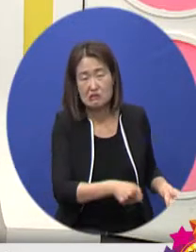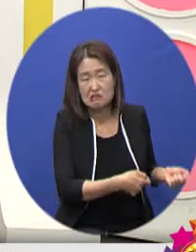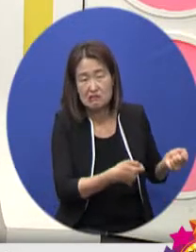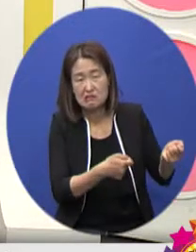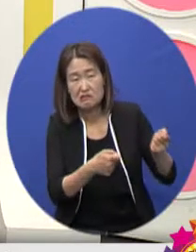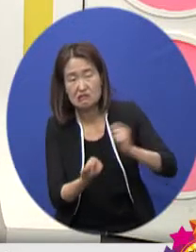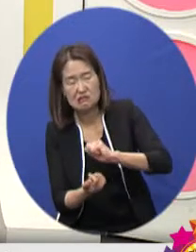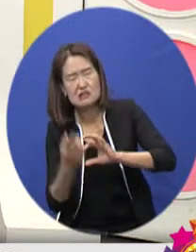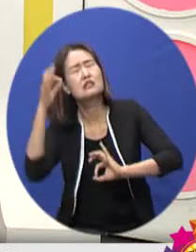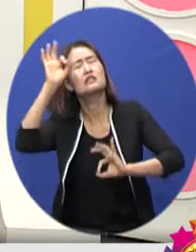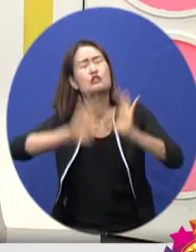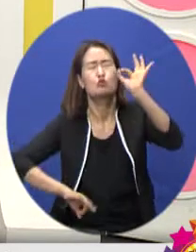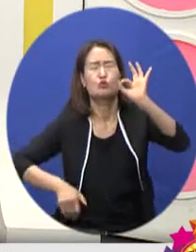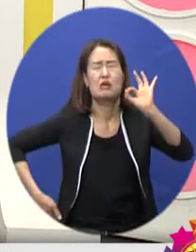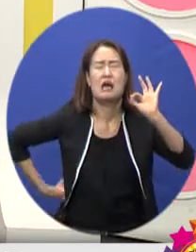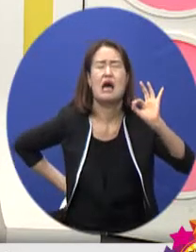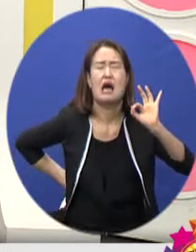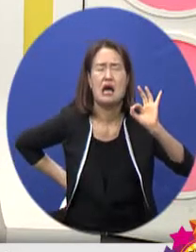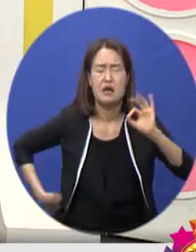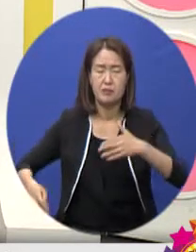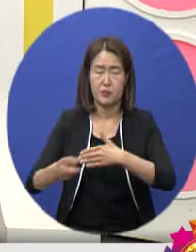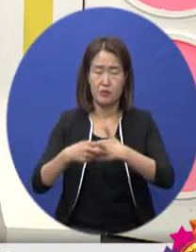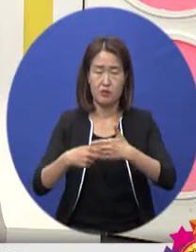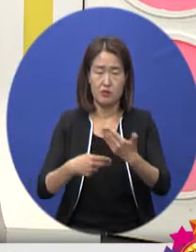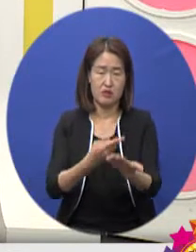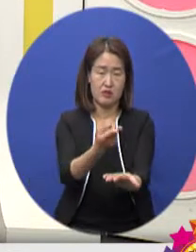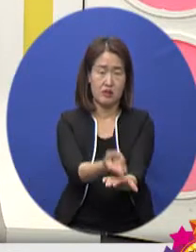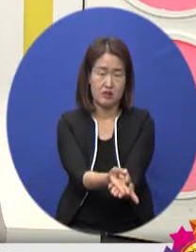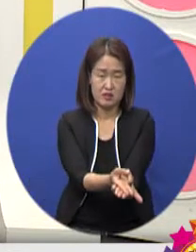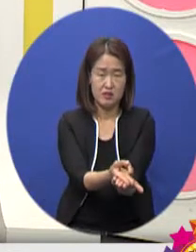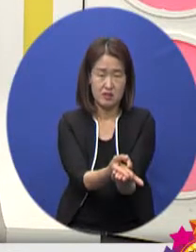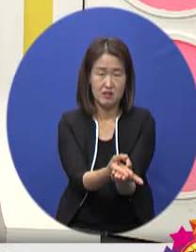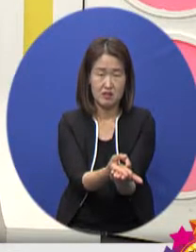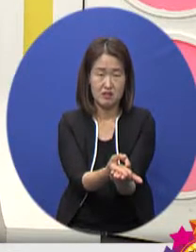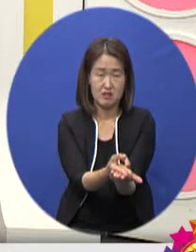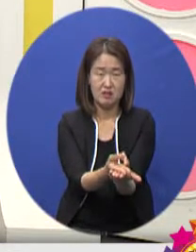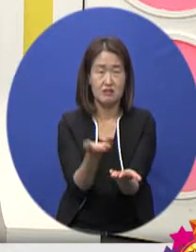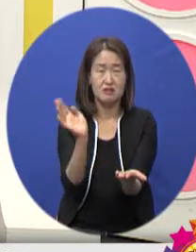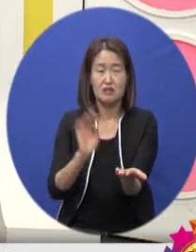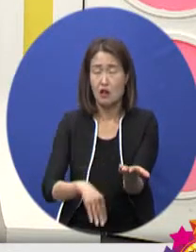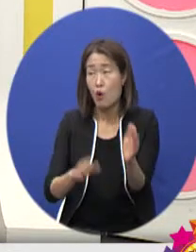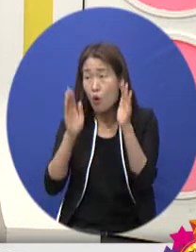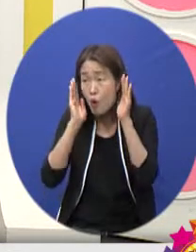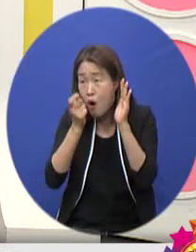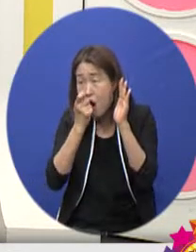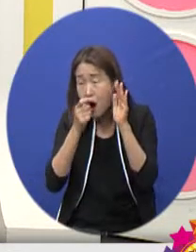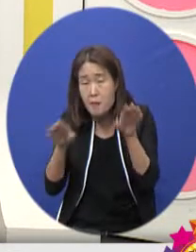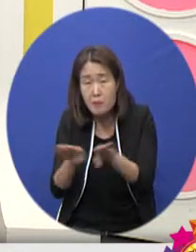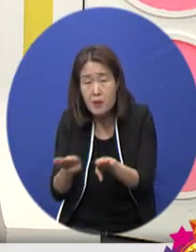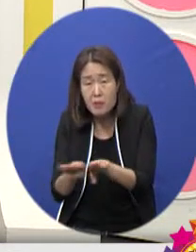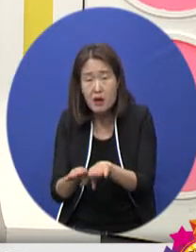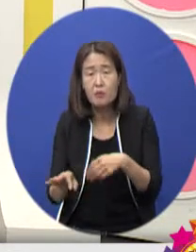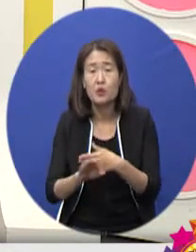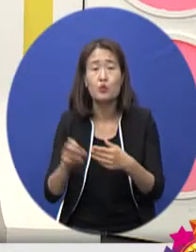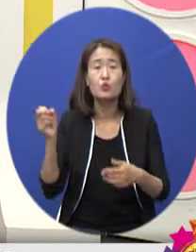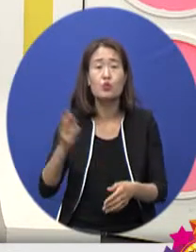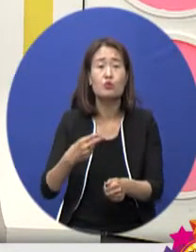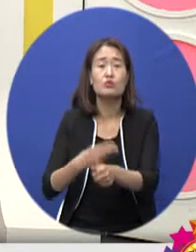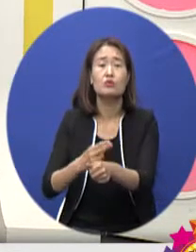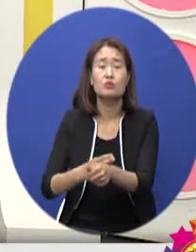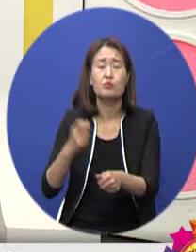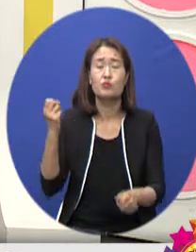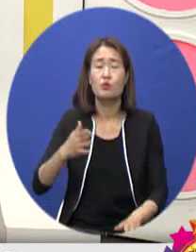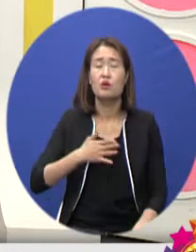들다가 삐끗해갖고. 아이고 아이고. 병원에 지금 입원한 상태예요. 근데 수업을 빠지면은. 내가 그만큼 선생님도